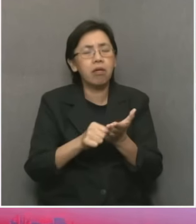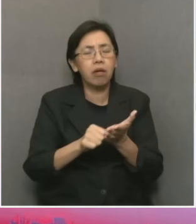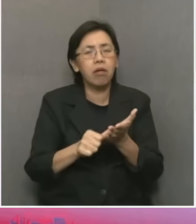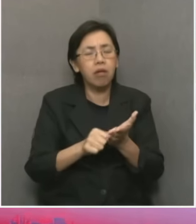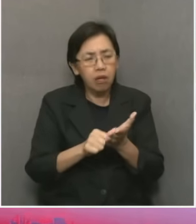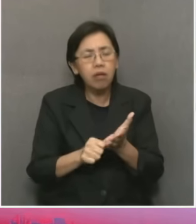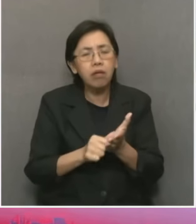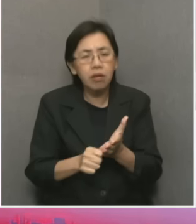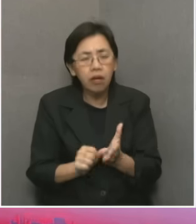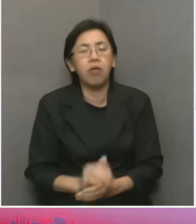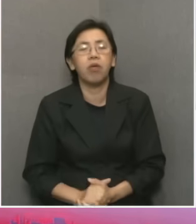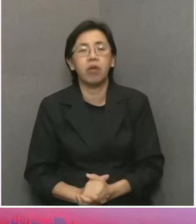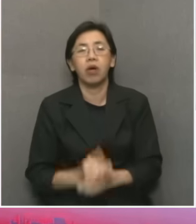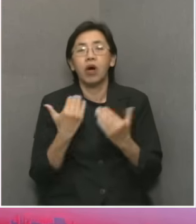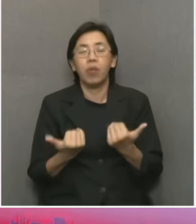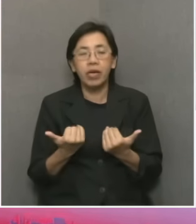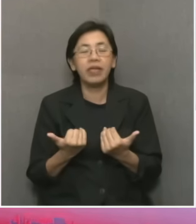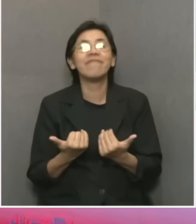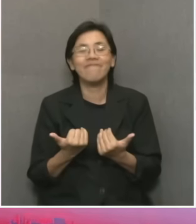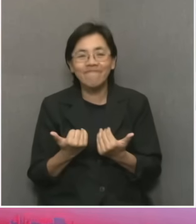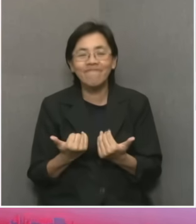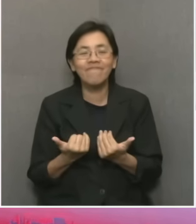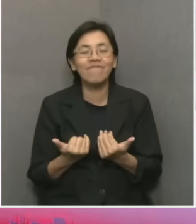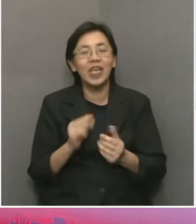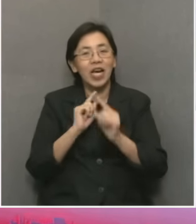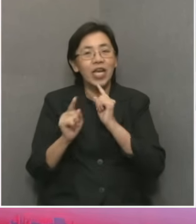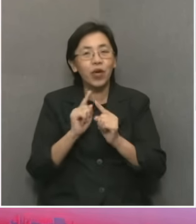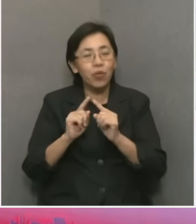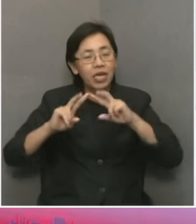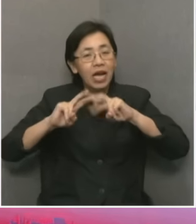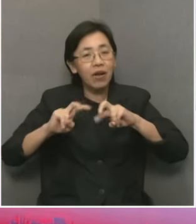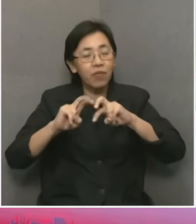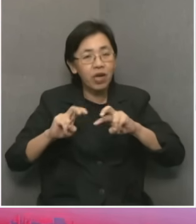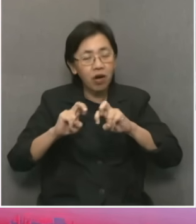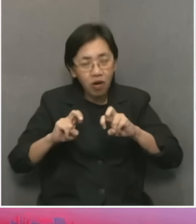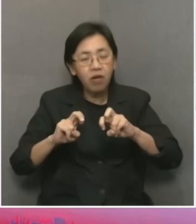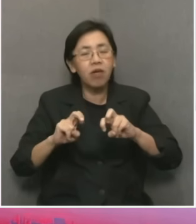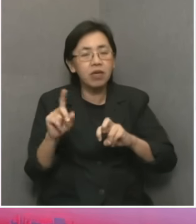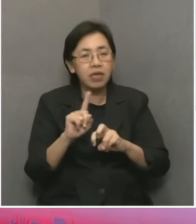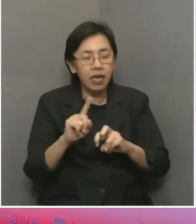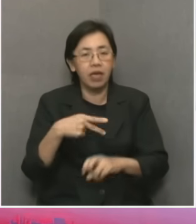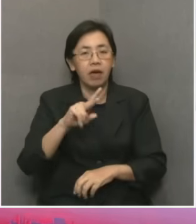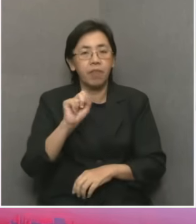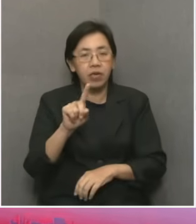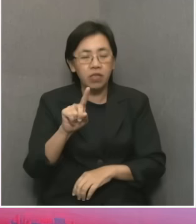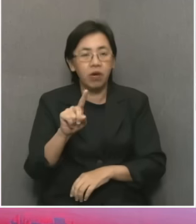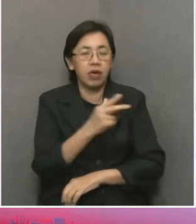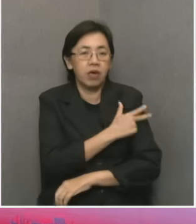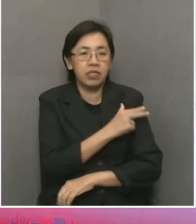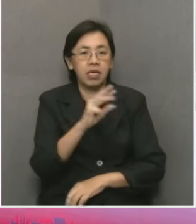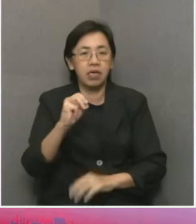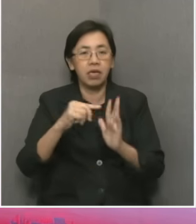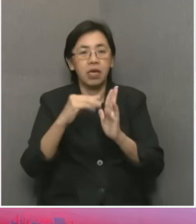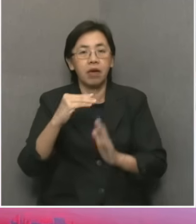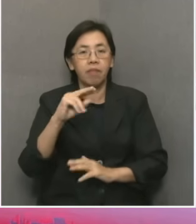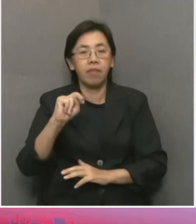ดขึ้นนะคะดังนั้นวันนี้ค่ะเราจะร่วมติดตามมุมมองการวิเคราะห์นะคะจากทางผู้ช่วยศาสตราจารย์ดร.มาโนชอารีท่านเป็นอาจ